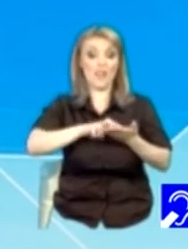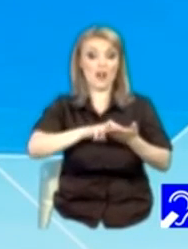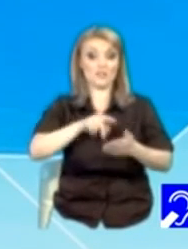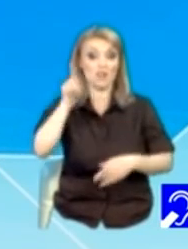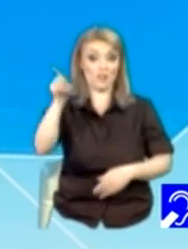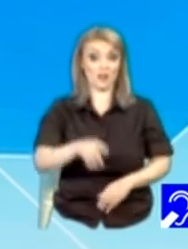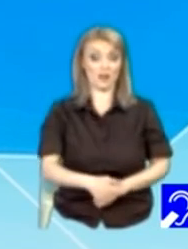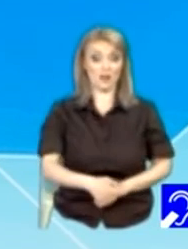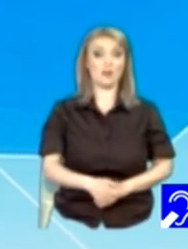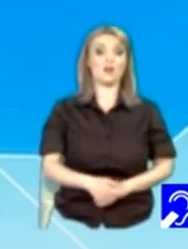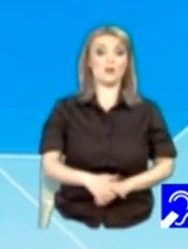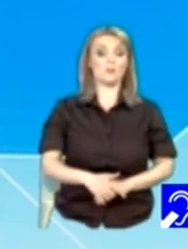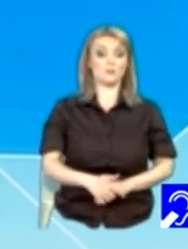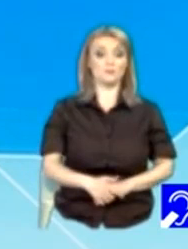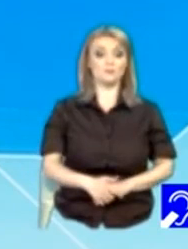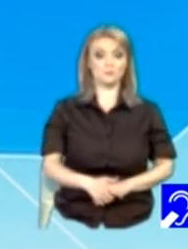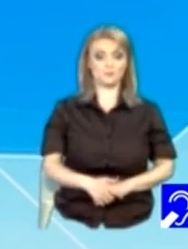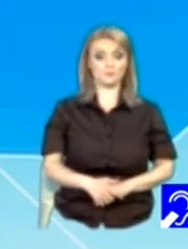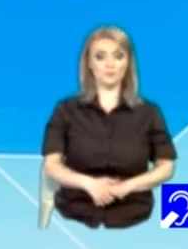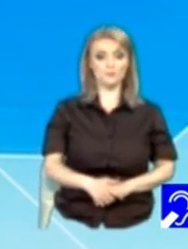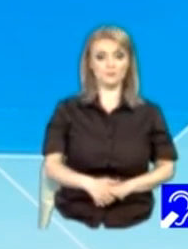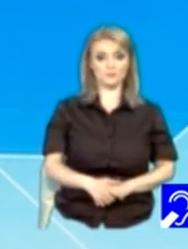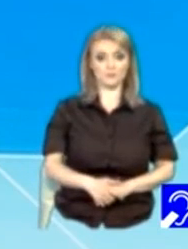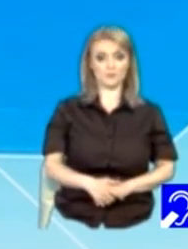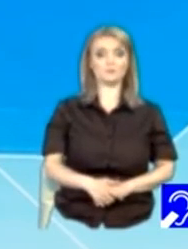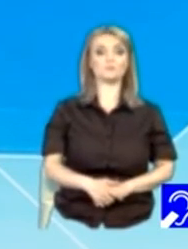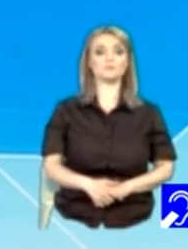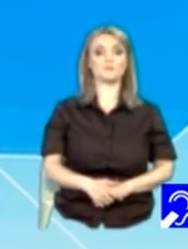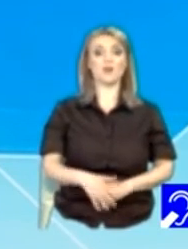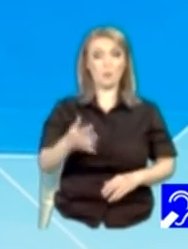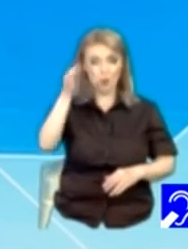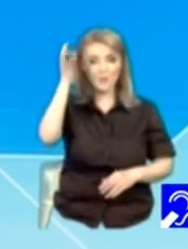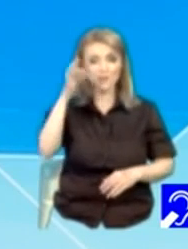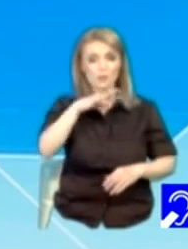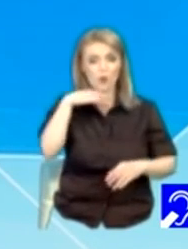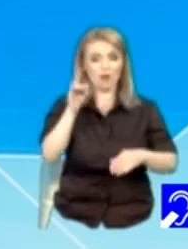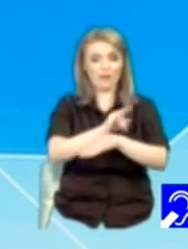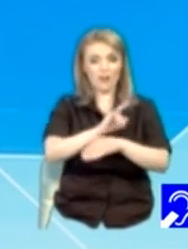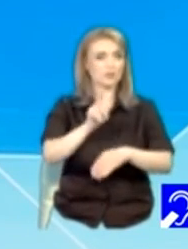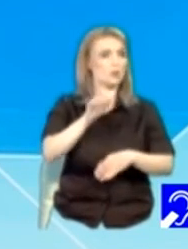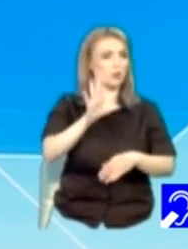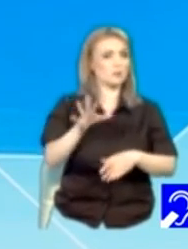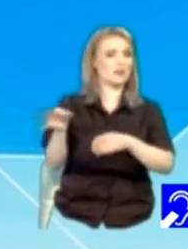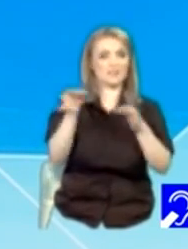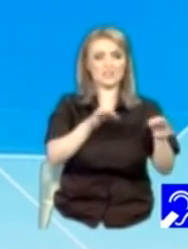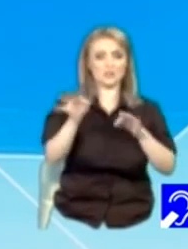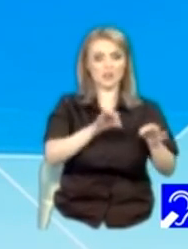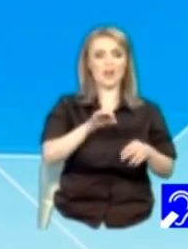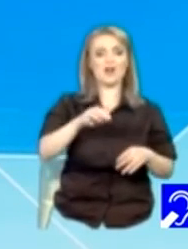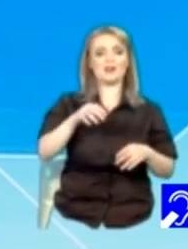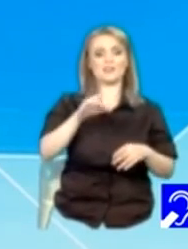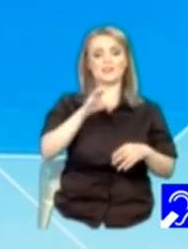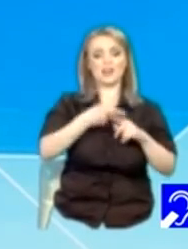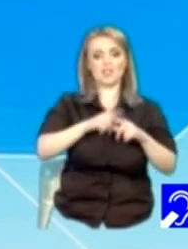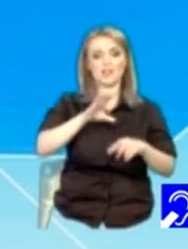aruncă fumigene și minciuni precum le aruncau cu cele 30.000 de sirieni. A venit timpul să-i taxăm la vot. Doamne